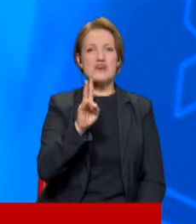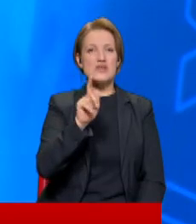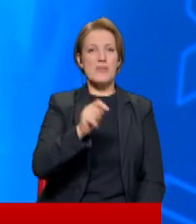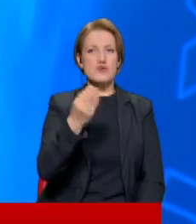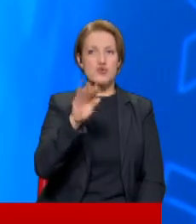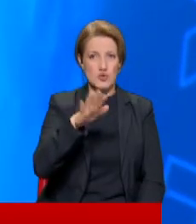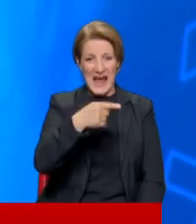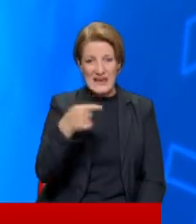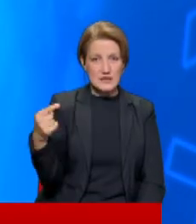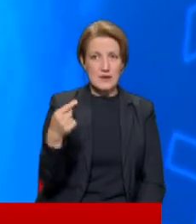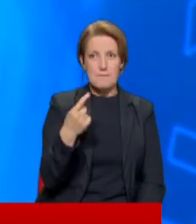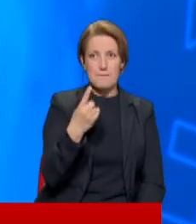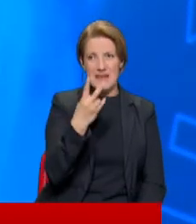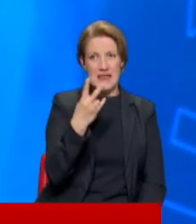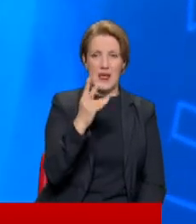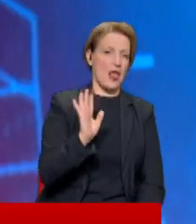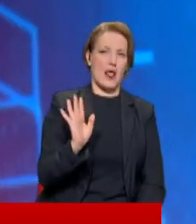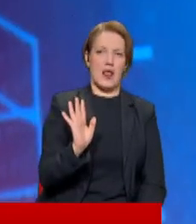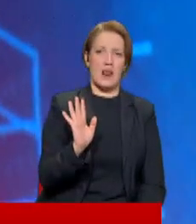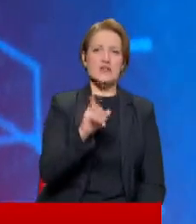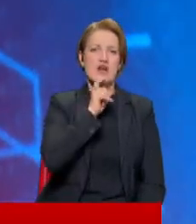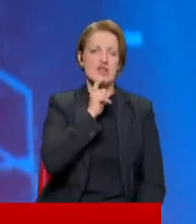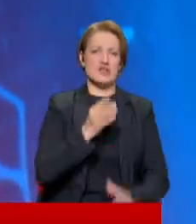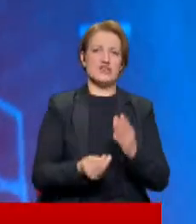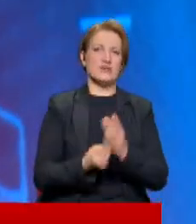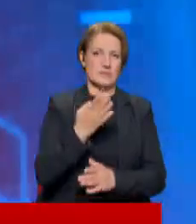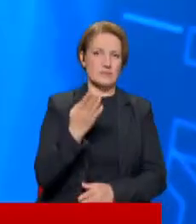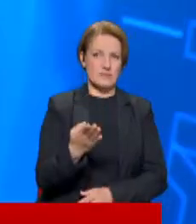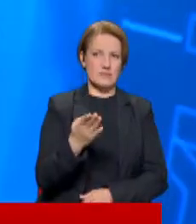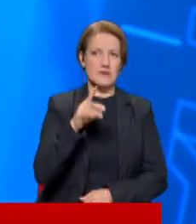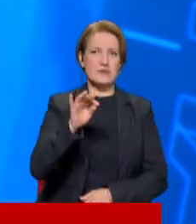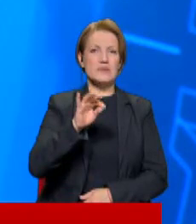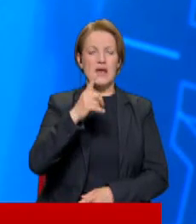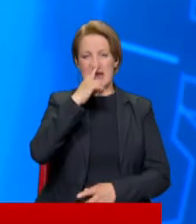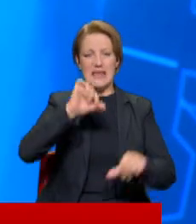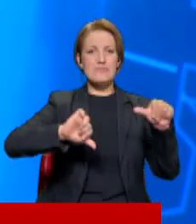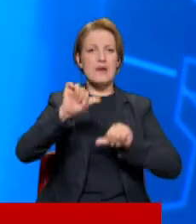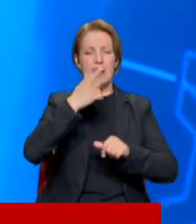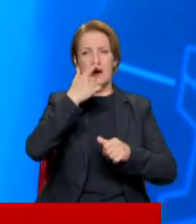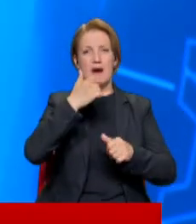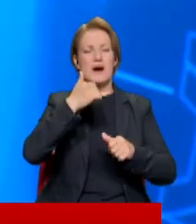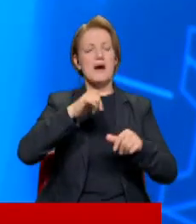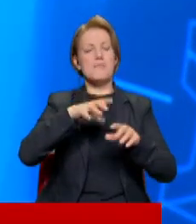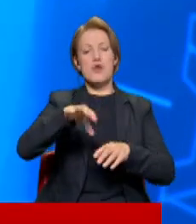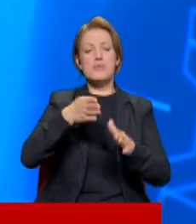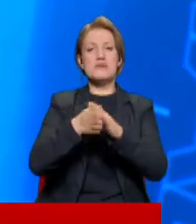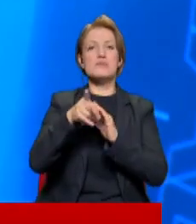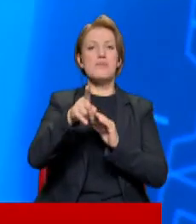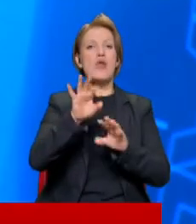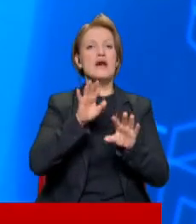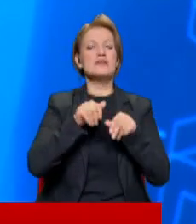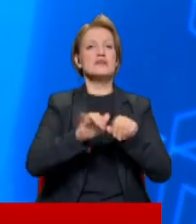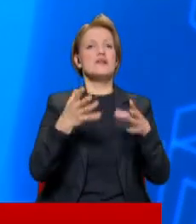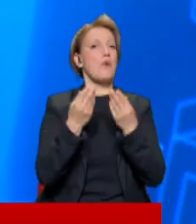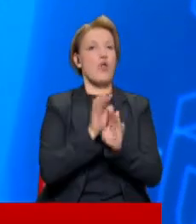çocuk eksi 1-2 tane işaretlemiş onlar da yanlış çıkmış eksi yapan çocuk kimya bölümüne girmiş böyle bir sistem olmaz bakın Yüksek